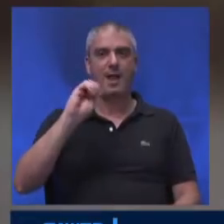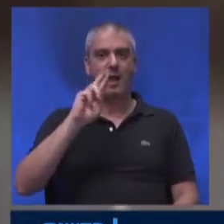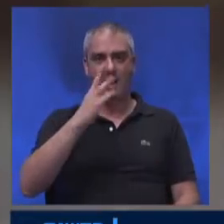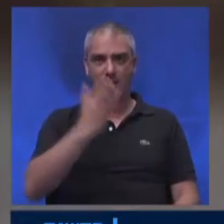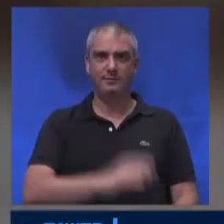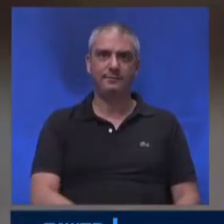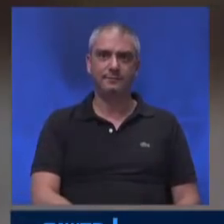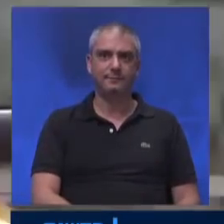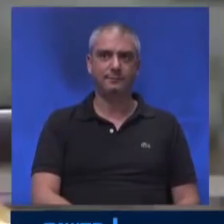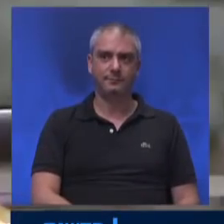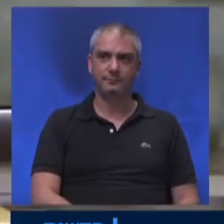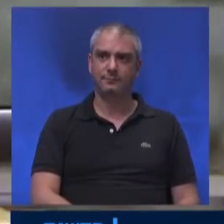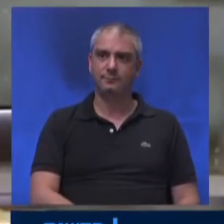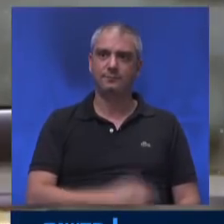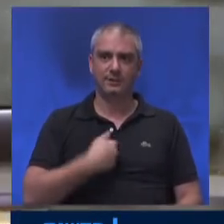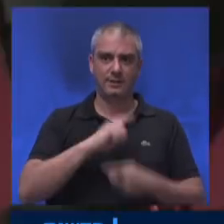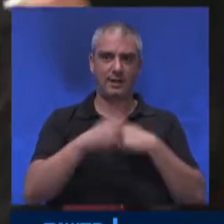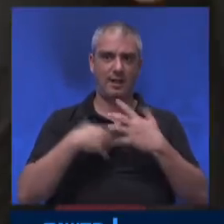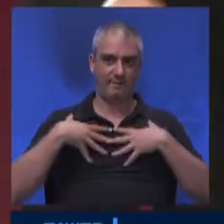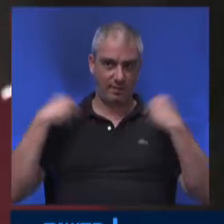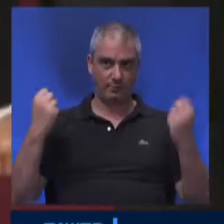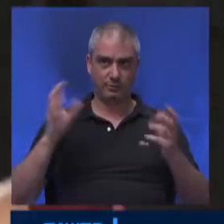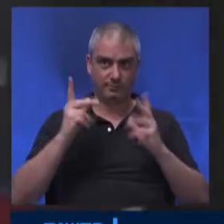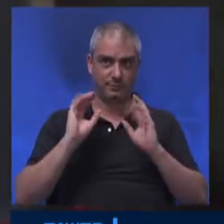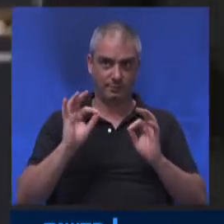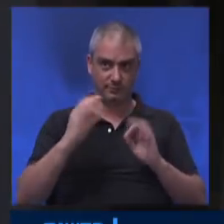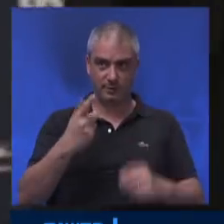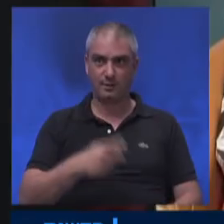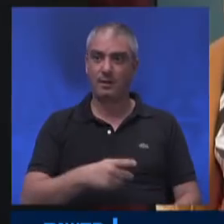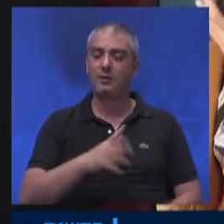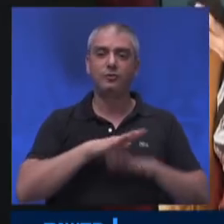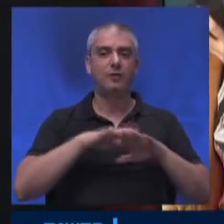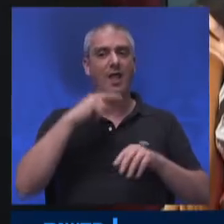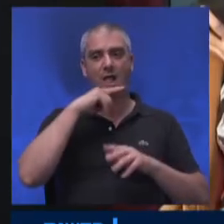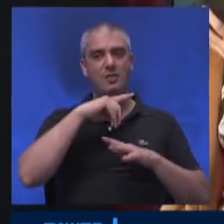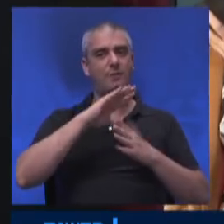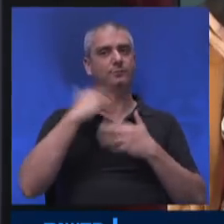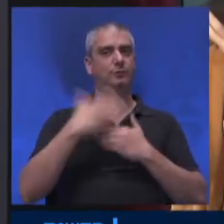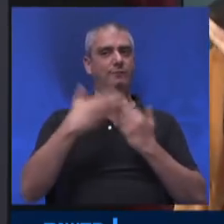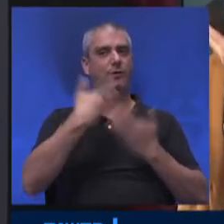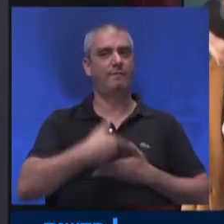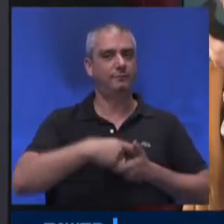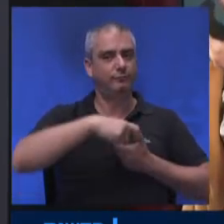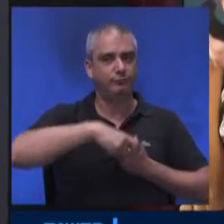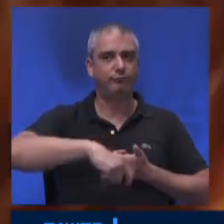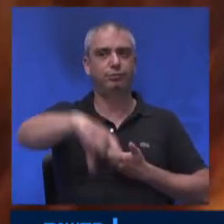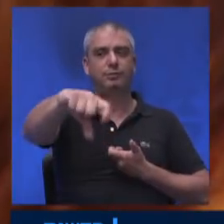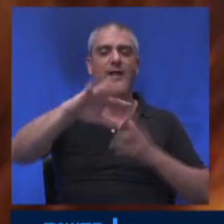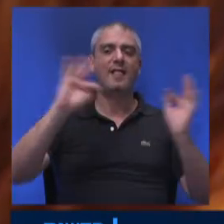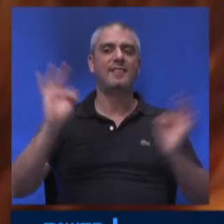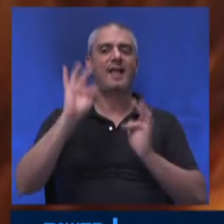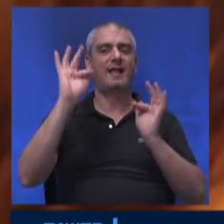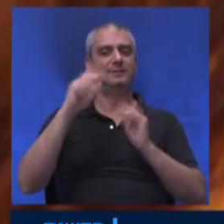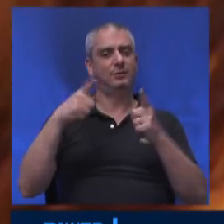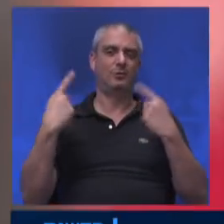Alors j'ai un autre costume si tu veux, si celui-là te plaît pas. השטיח האדום החגיגי סוף כל סוף נפרס. טקס הסזר המקבילה הצרפתית